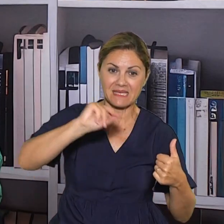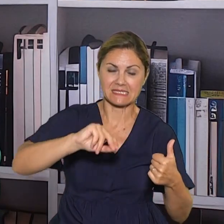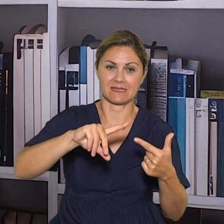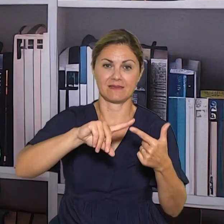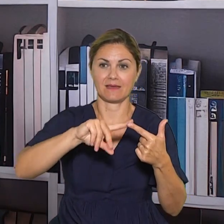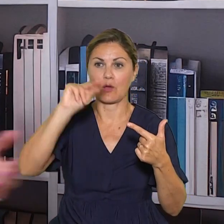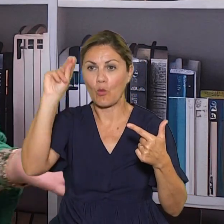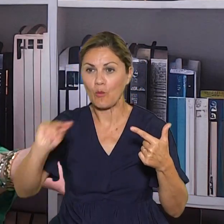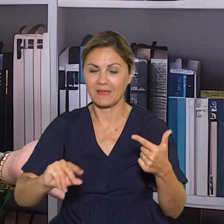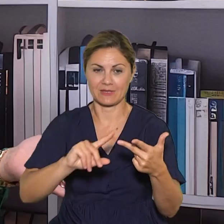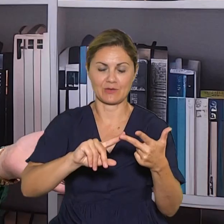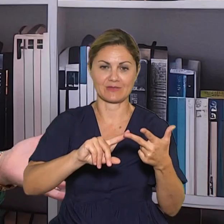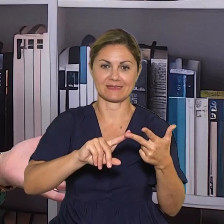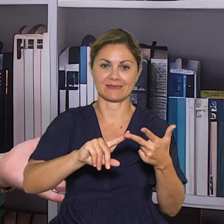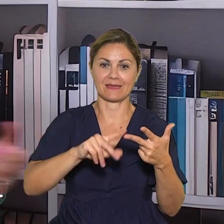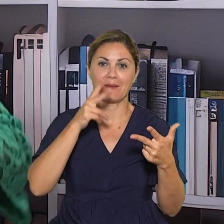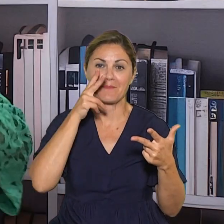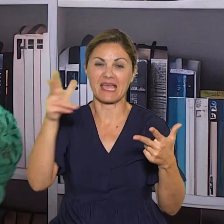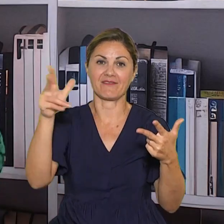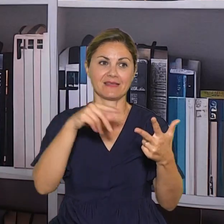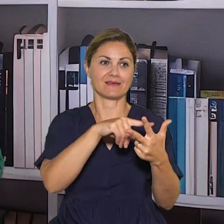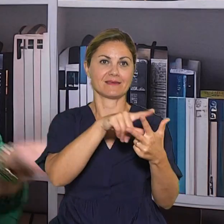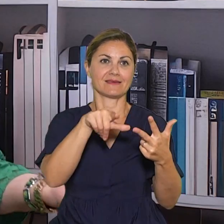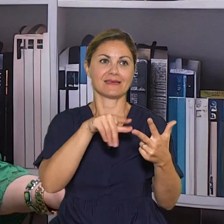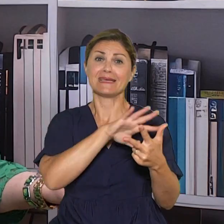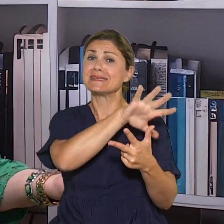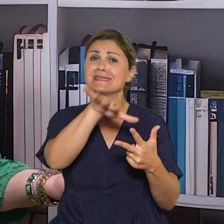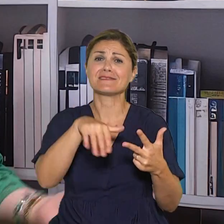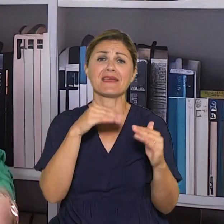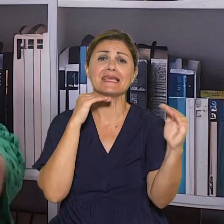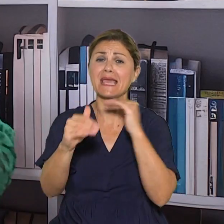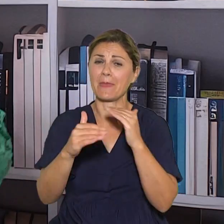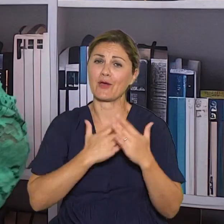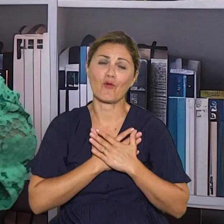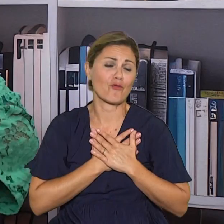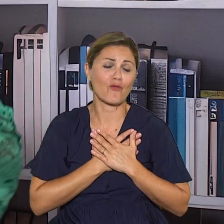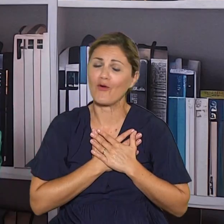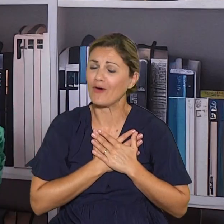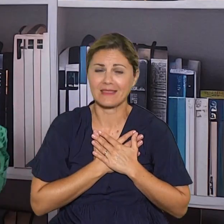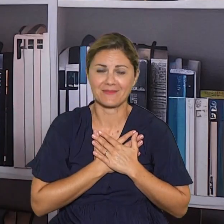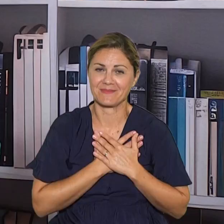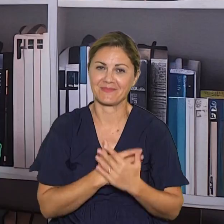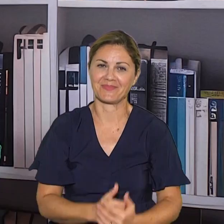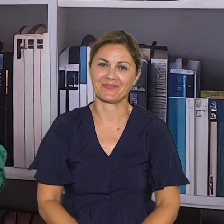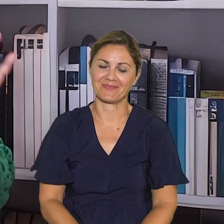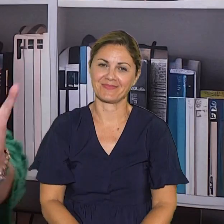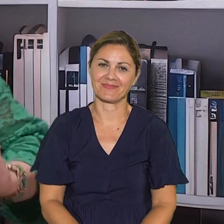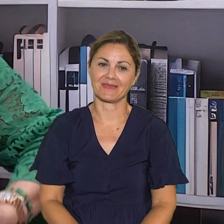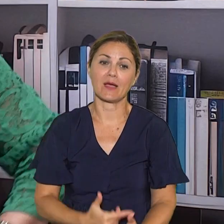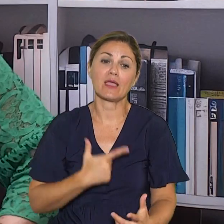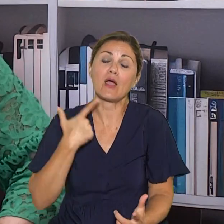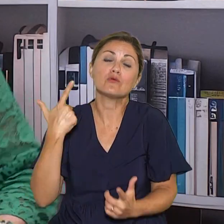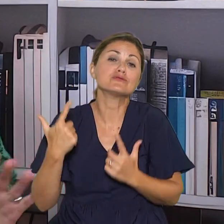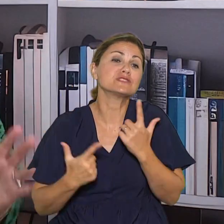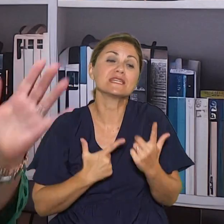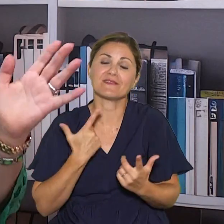mi je sve mi je to drago na isti način. Pjevanje mi je famozno, to obožavam. Slikanje, dok slikam, ja se divim